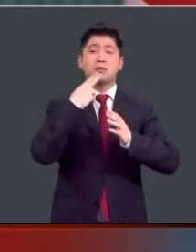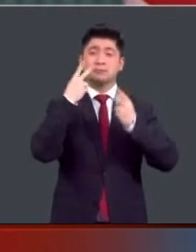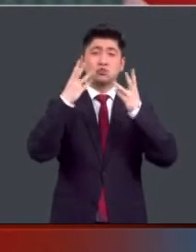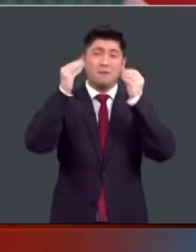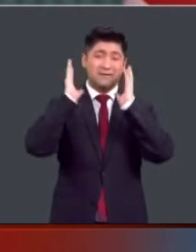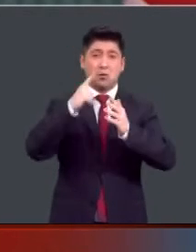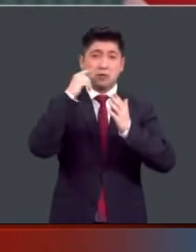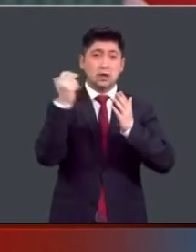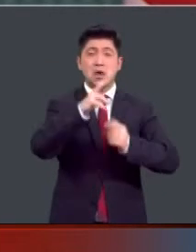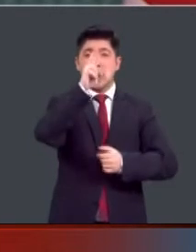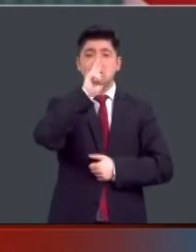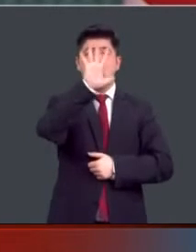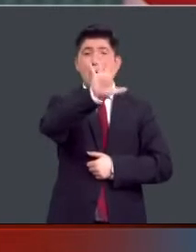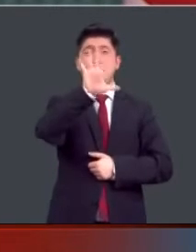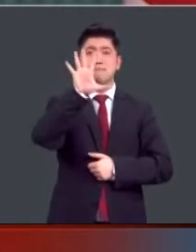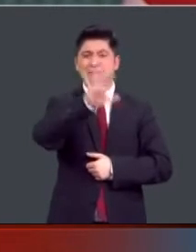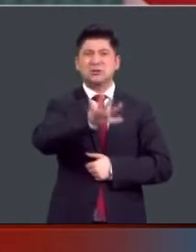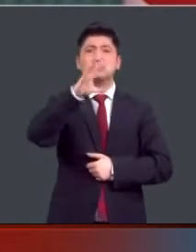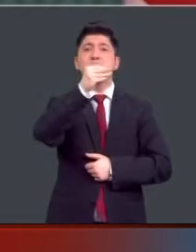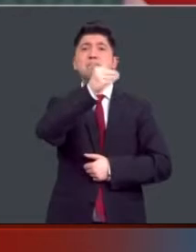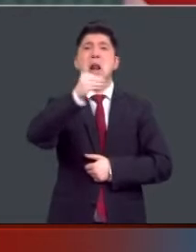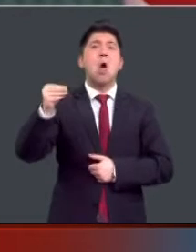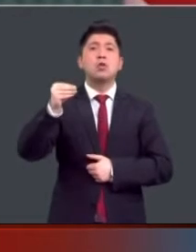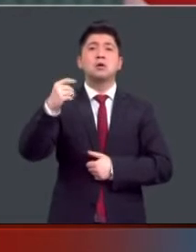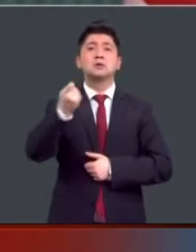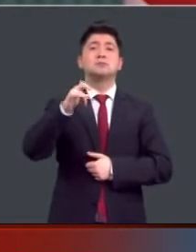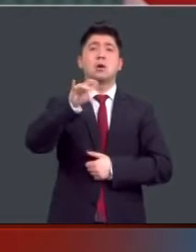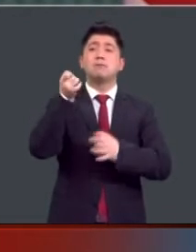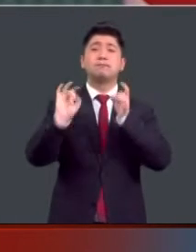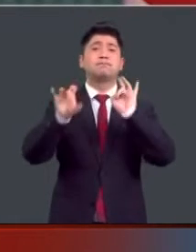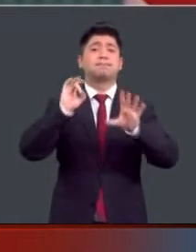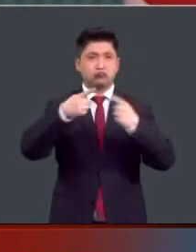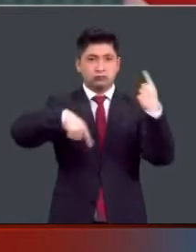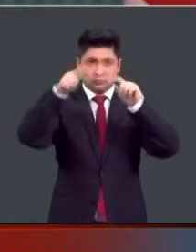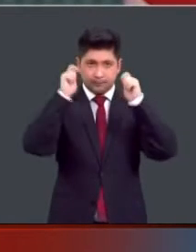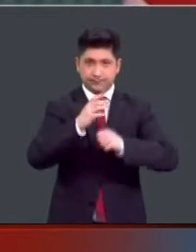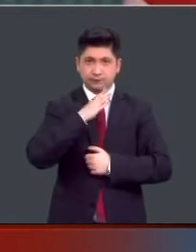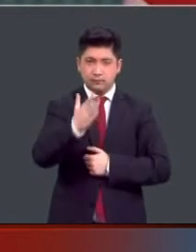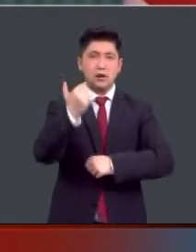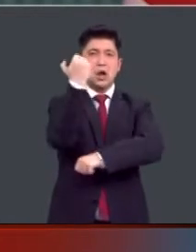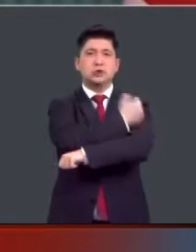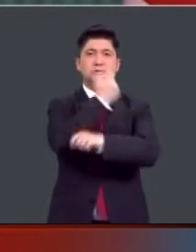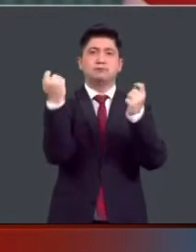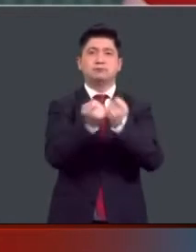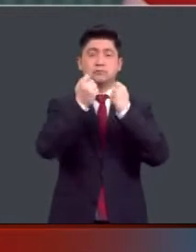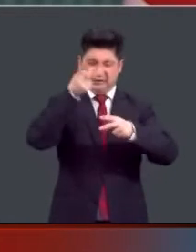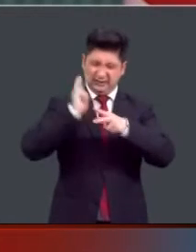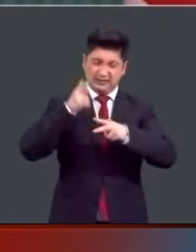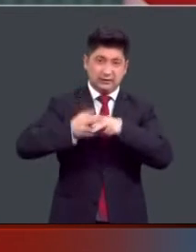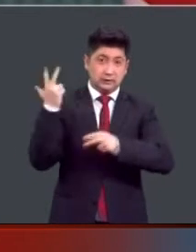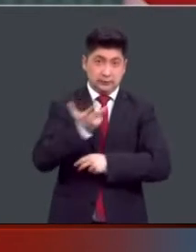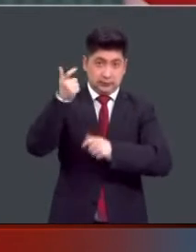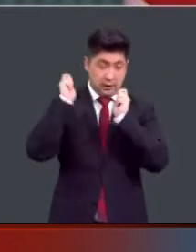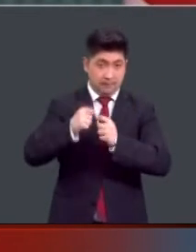hususlardan biri olan yerler şu çalışmalarını yakından takip ediyoruz ifadesini kullandı açık çalışmalarının hızla